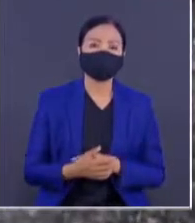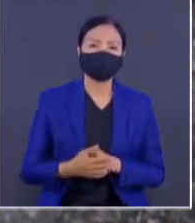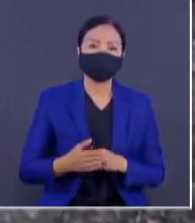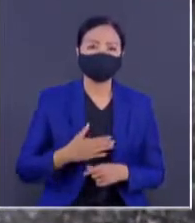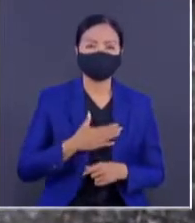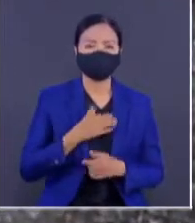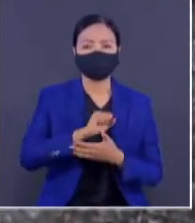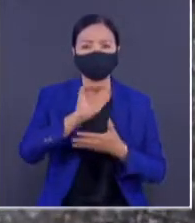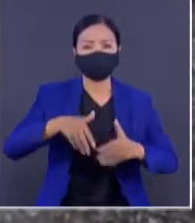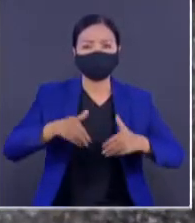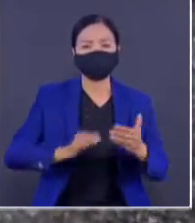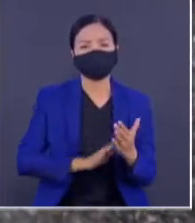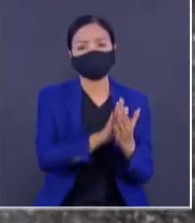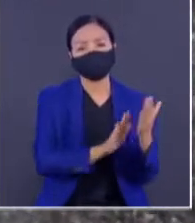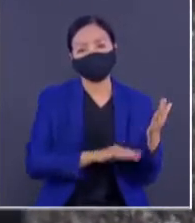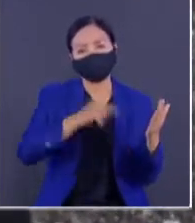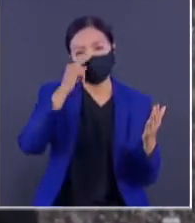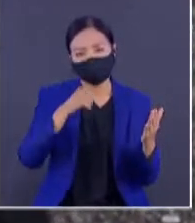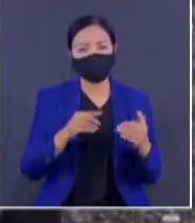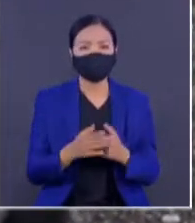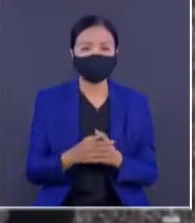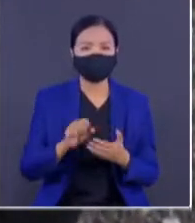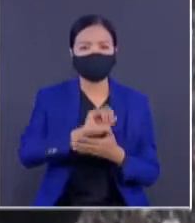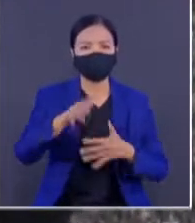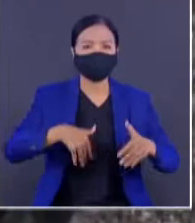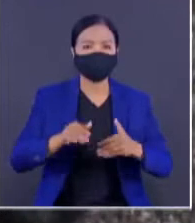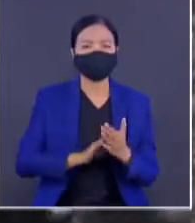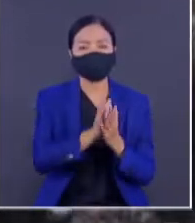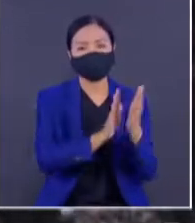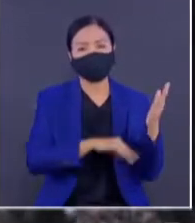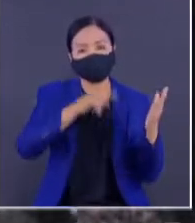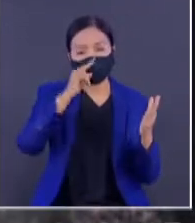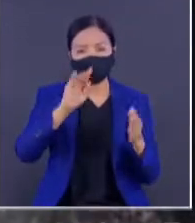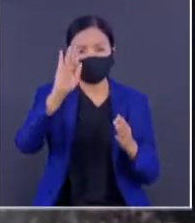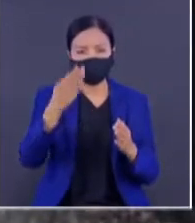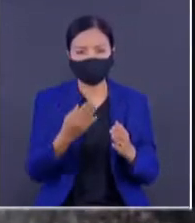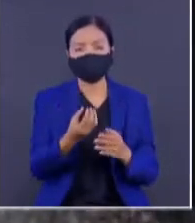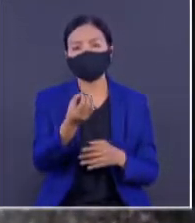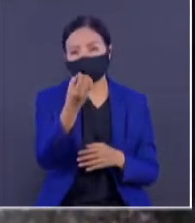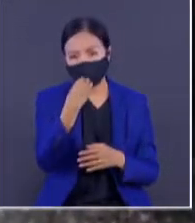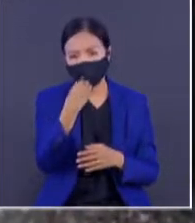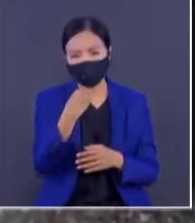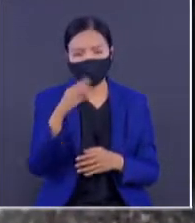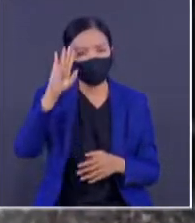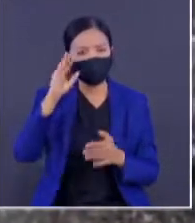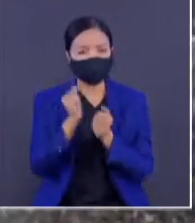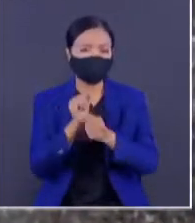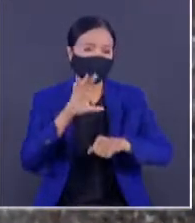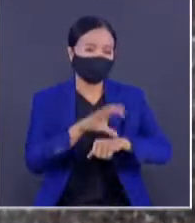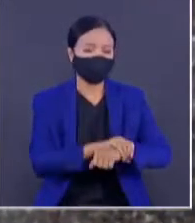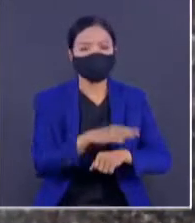องประชาชนทั่วประเทศ1พี่น้องประชาชนทั่วประเทศที่กินพืชกระท่อมนั้นไม่ต้องโดนตำรวจจับและเป็น